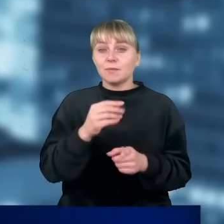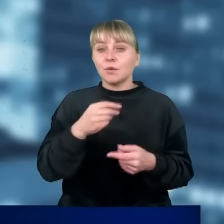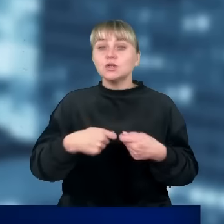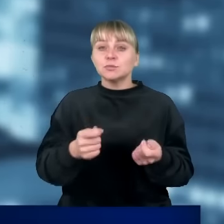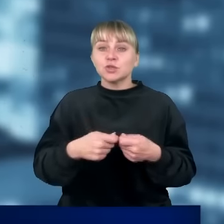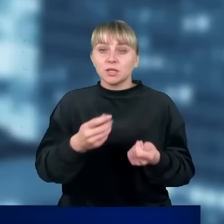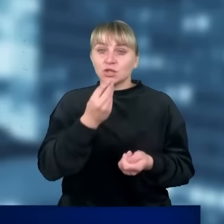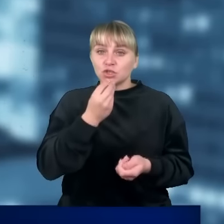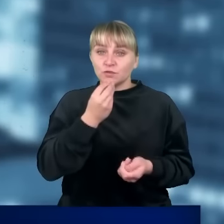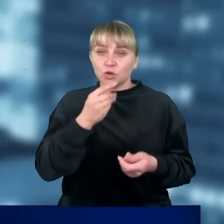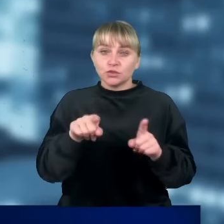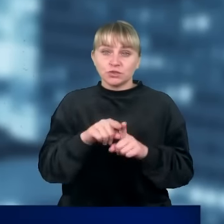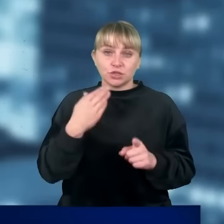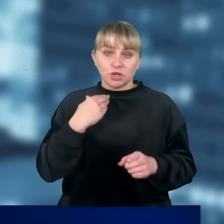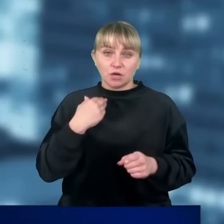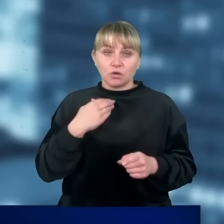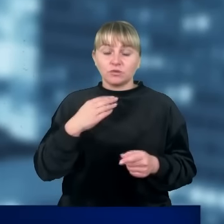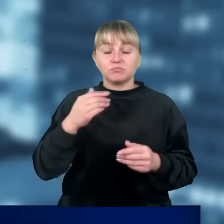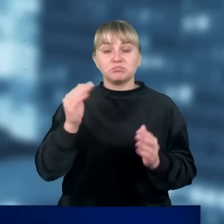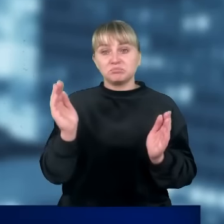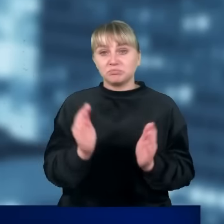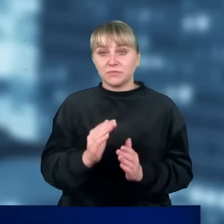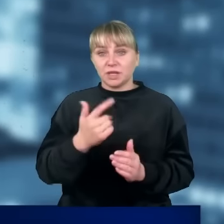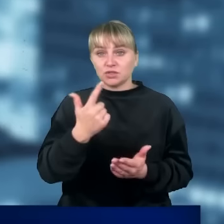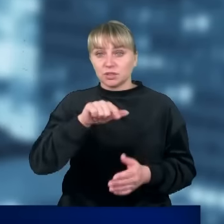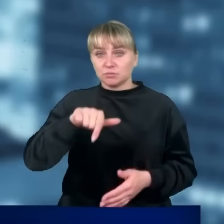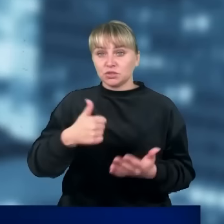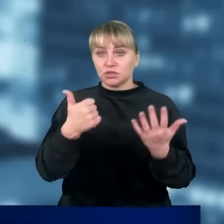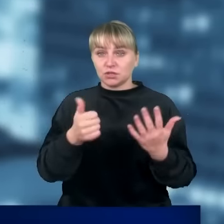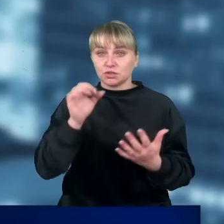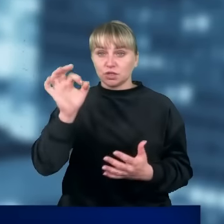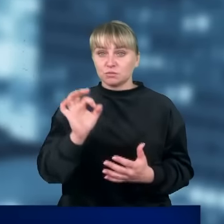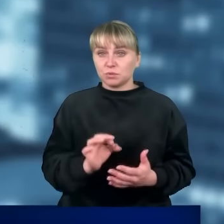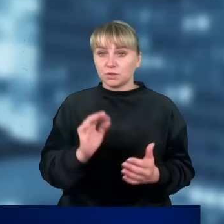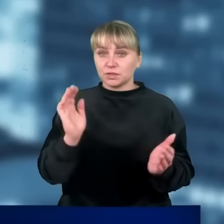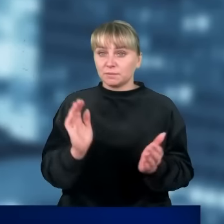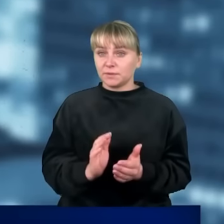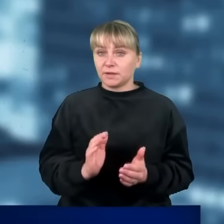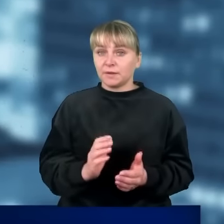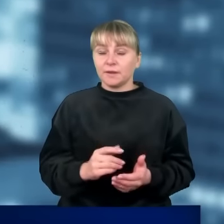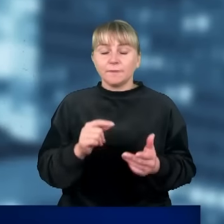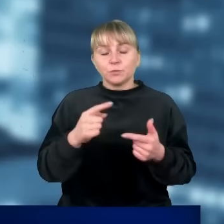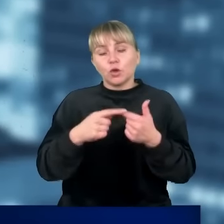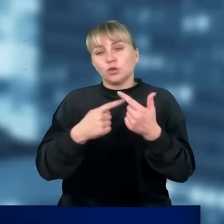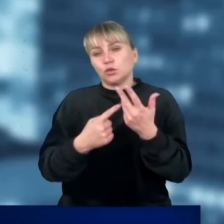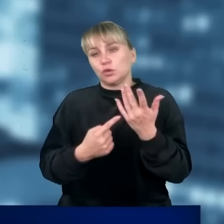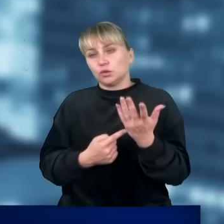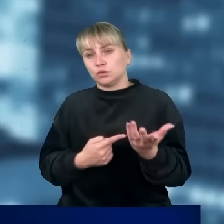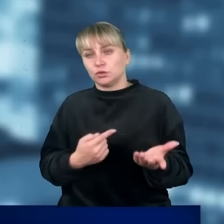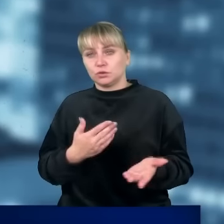o 7,6% niższa we wrześniu ubiegłego roku. No i tak dalej, i tak dalej. Teraz